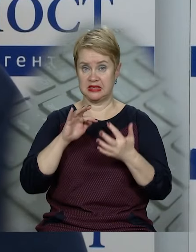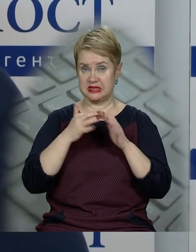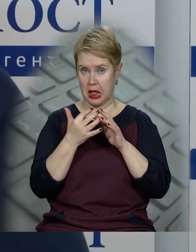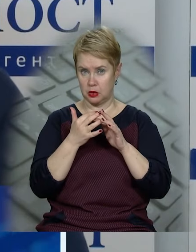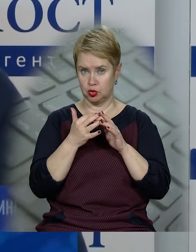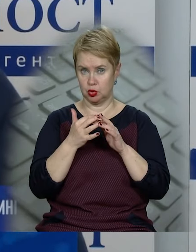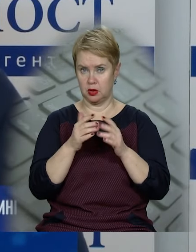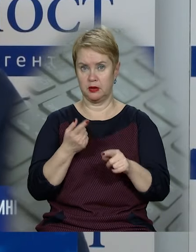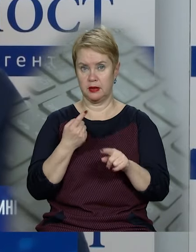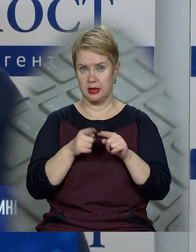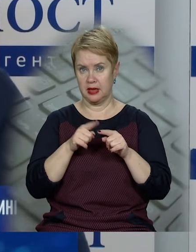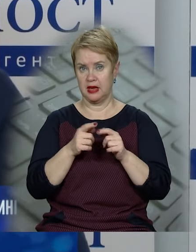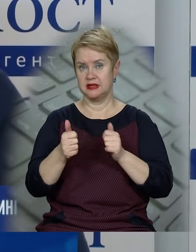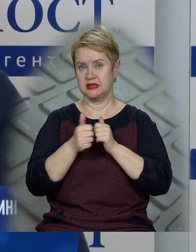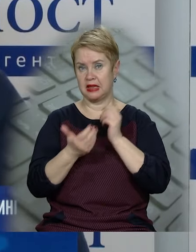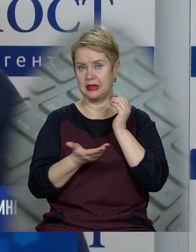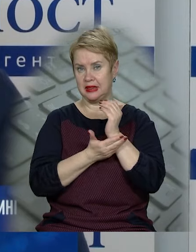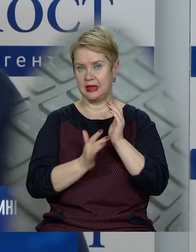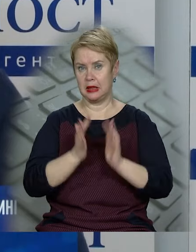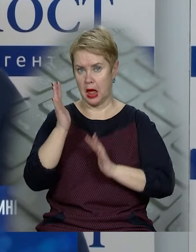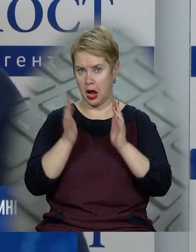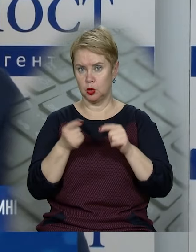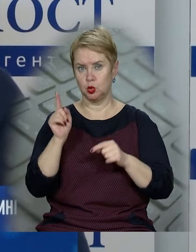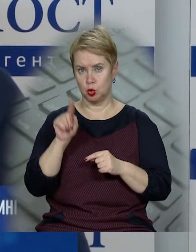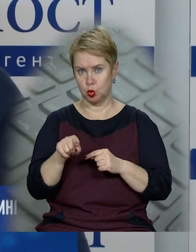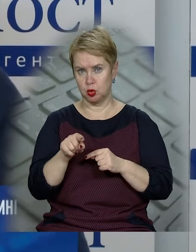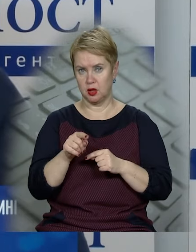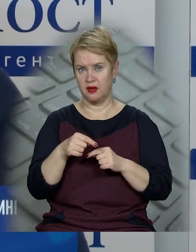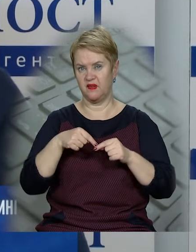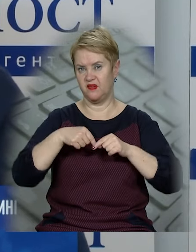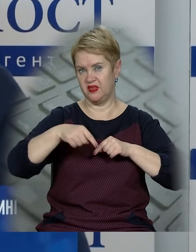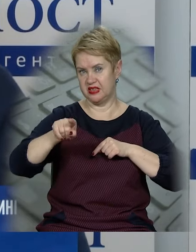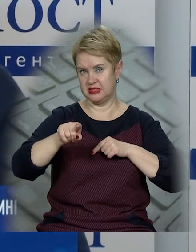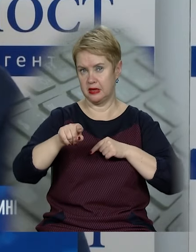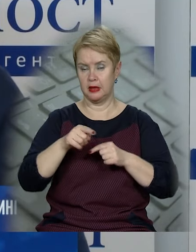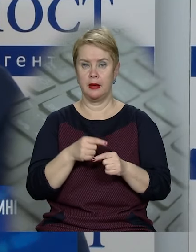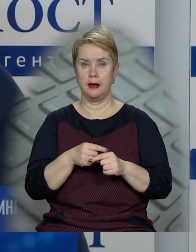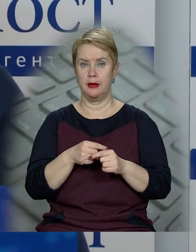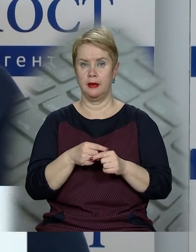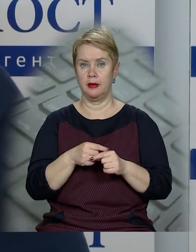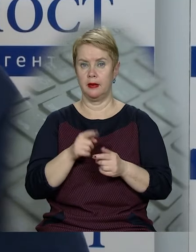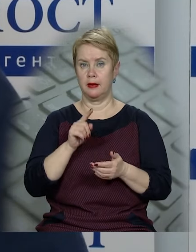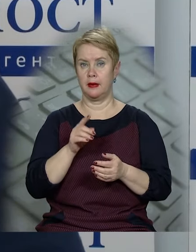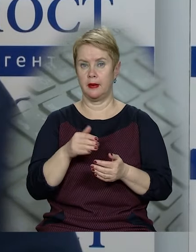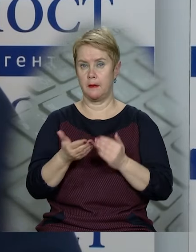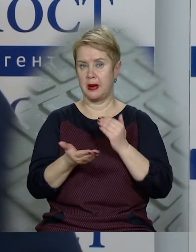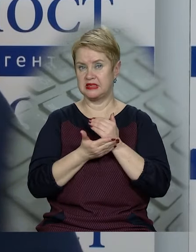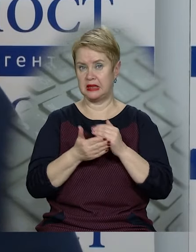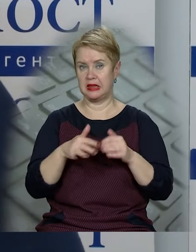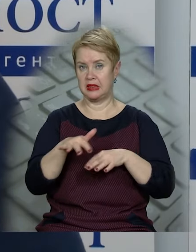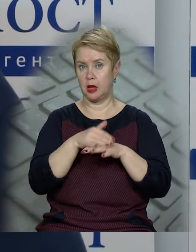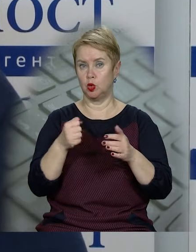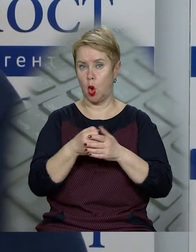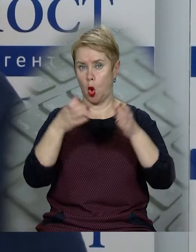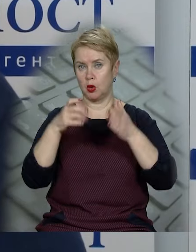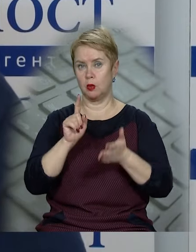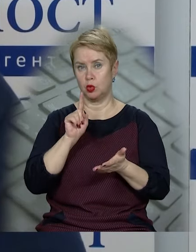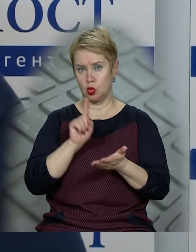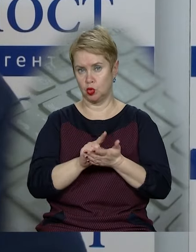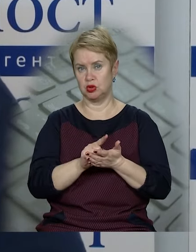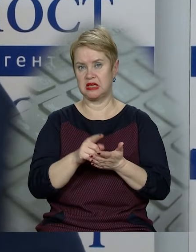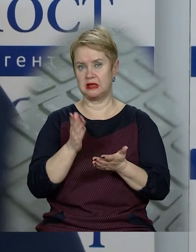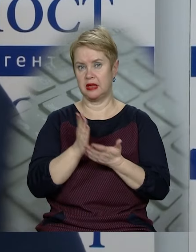типу присадибні ділянки, то тут відстань від межі присадибної ділянки до контейнера повинна